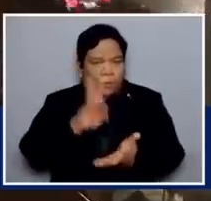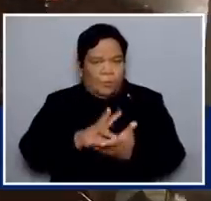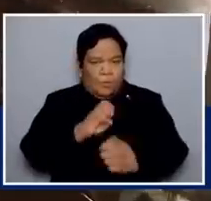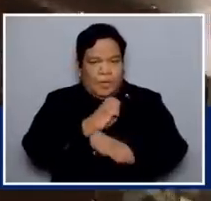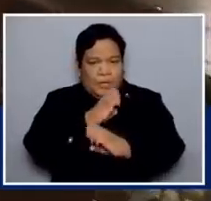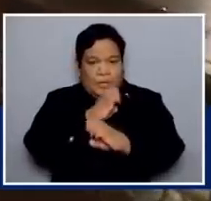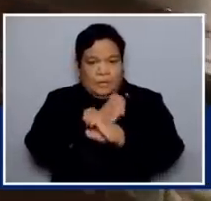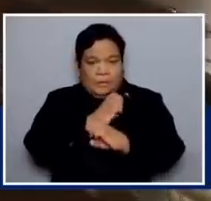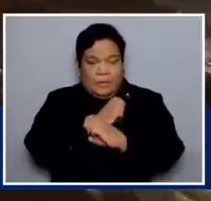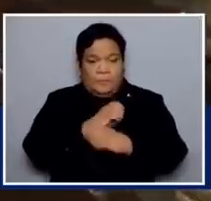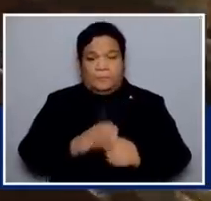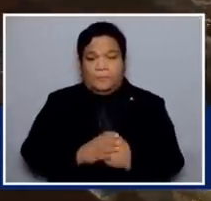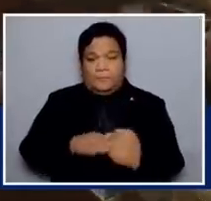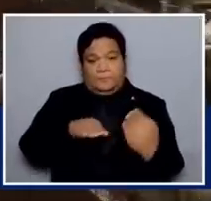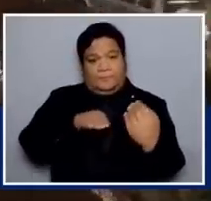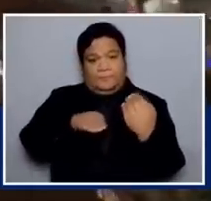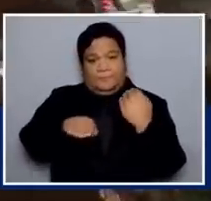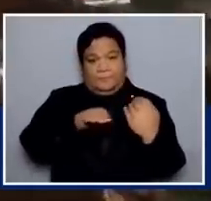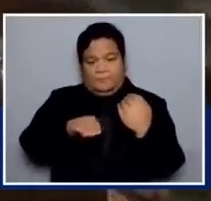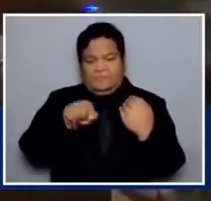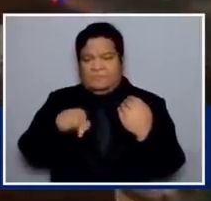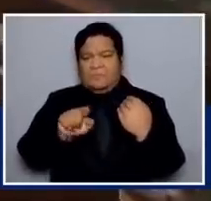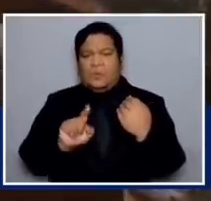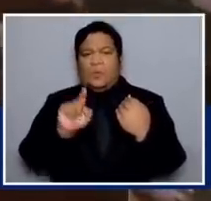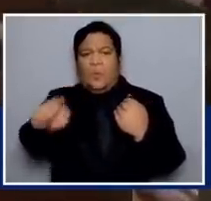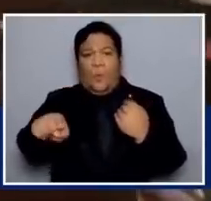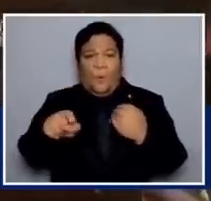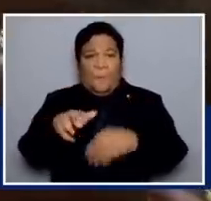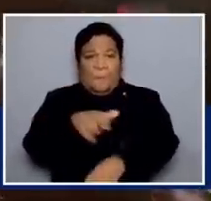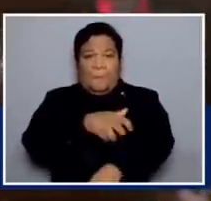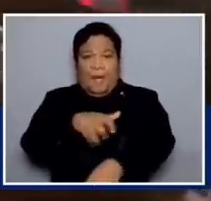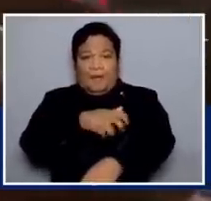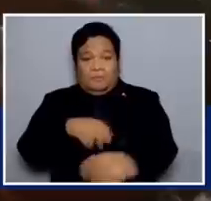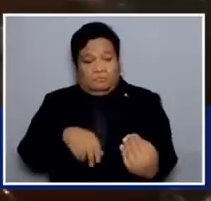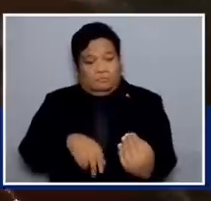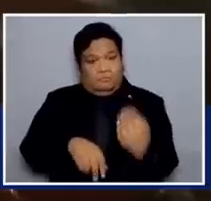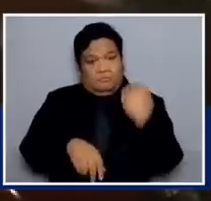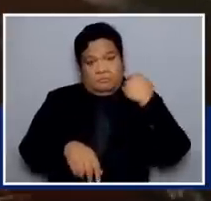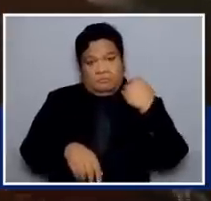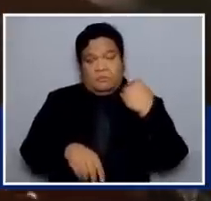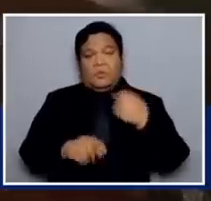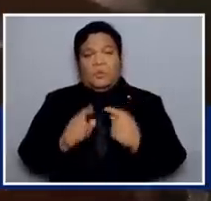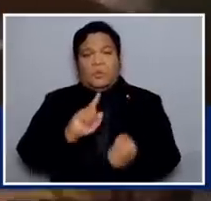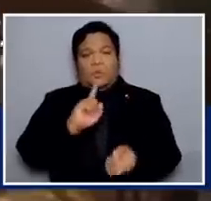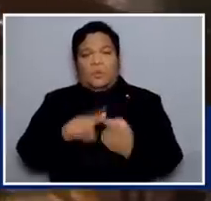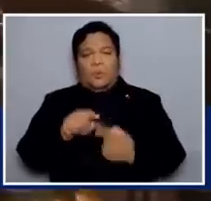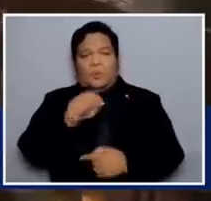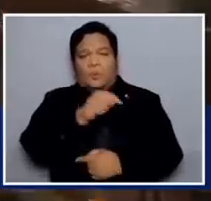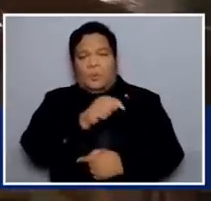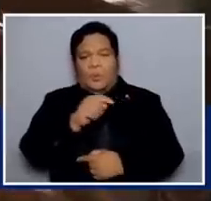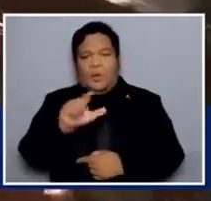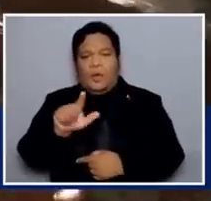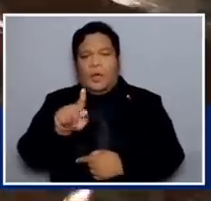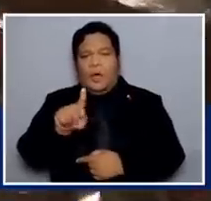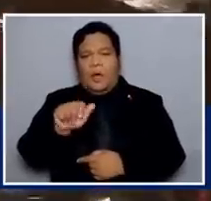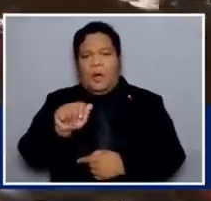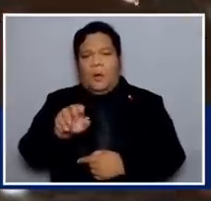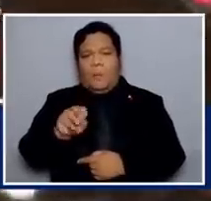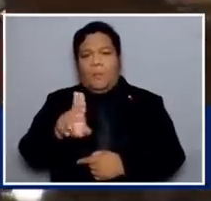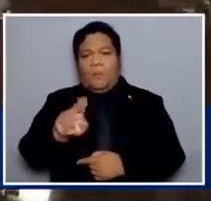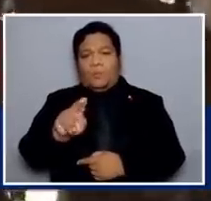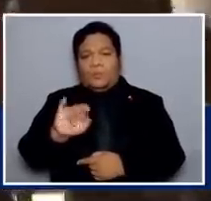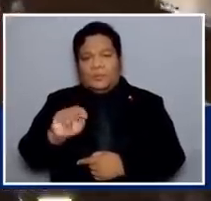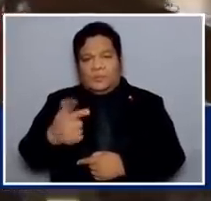papunta sa Makati. Medyo maluwag po. Habang ang nasa kaliwa naman ay patungo sa Kamuning at North EDSA.